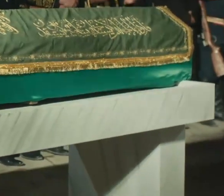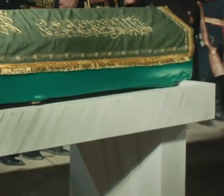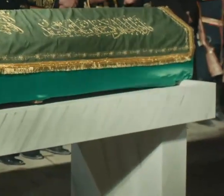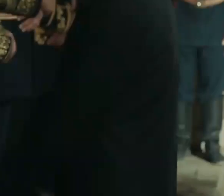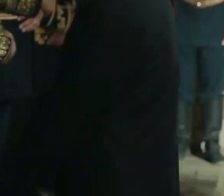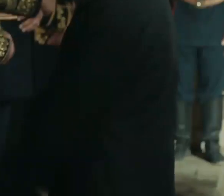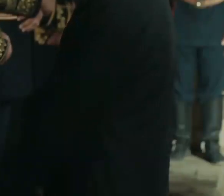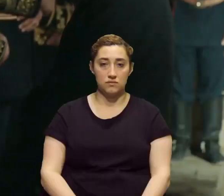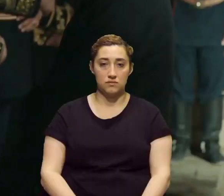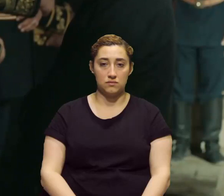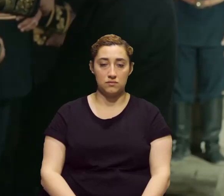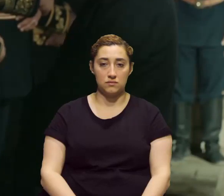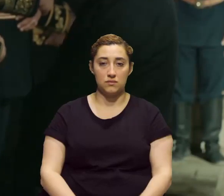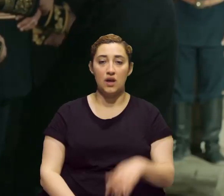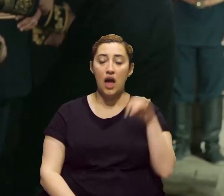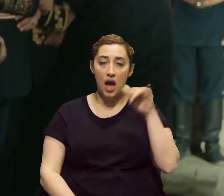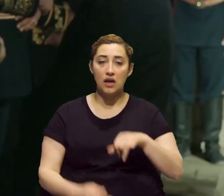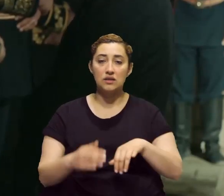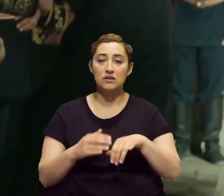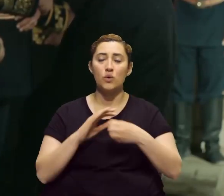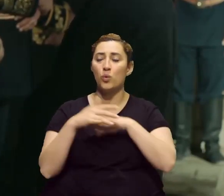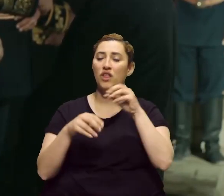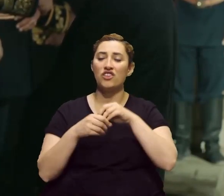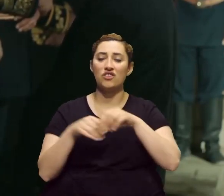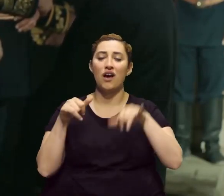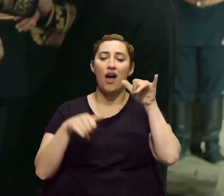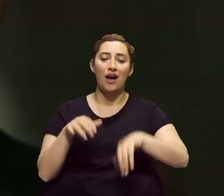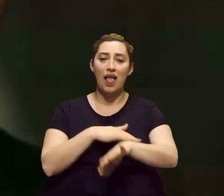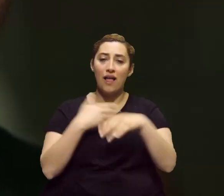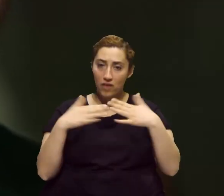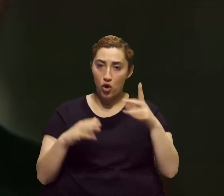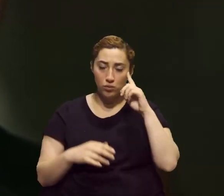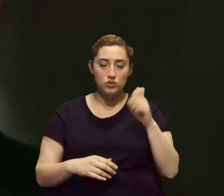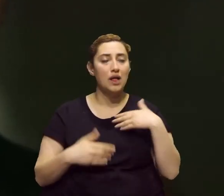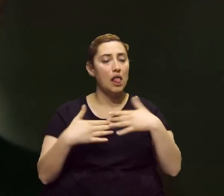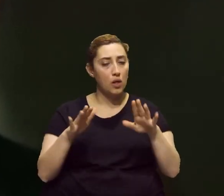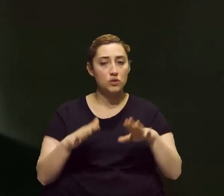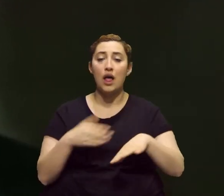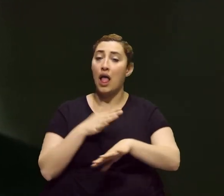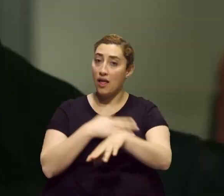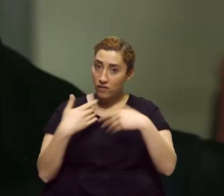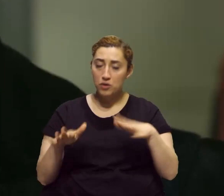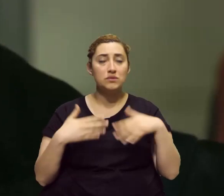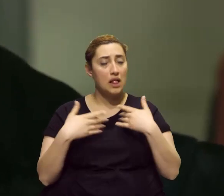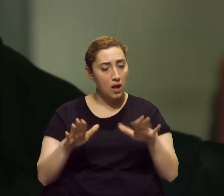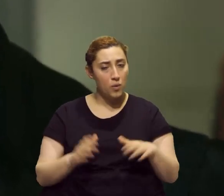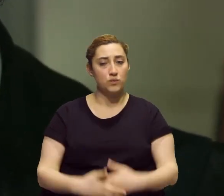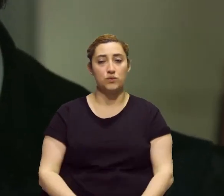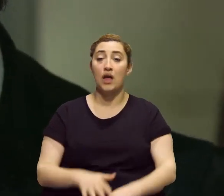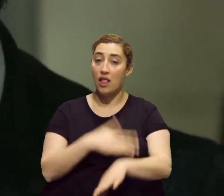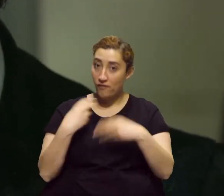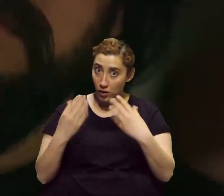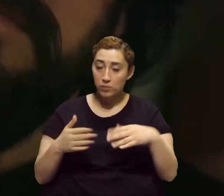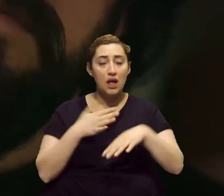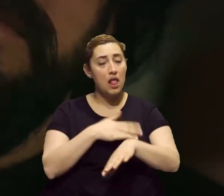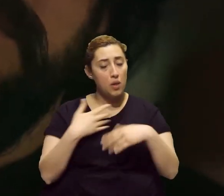Meyte için hakkınızı, dünyalı hakkınızı helal ediyor musunuz? Helal olsun. Helal ediyor musunuz? Helal olsun.